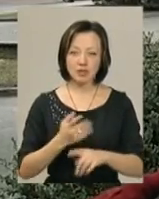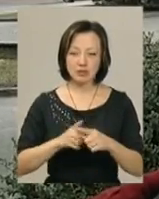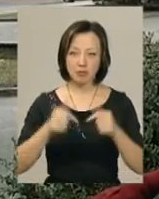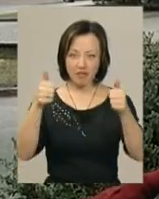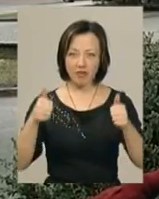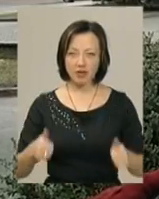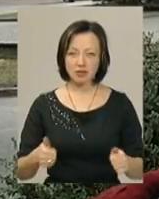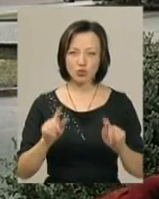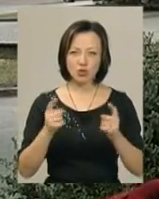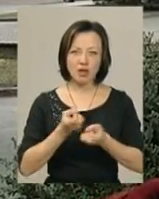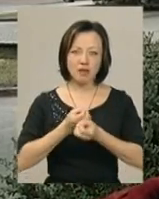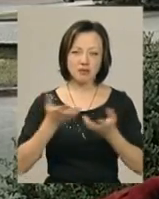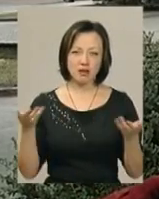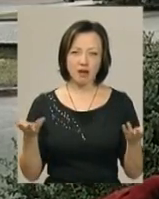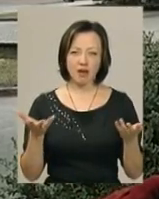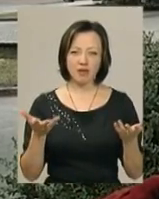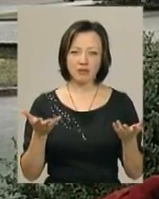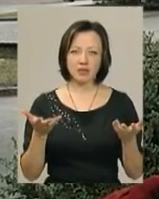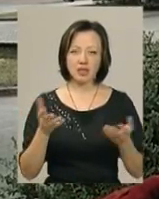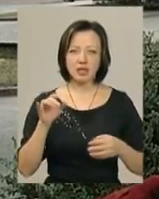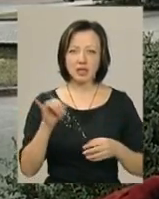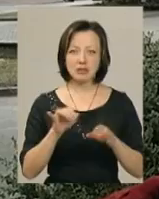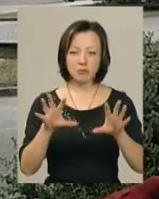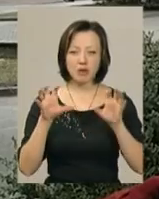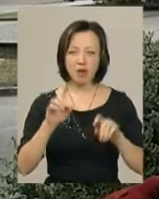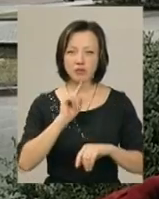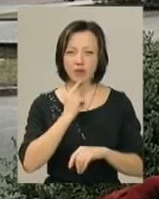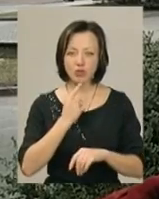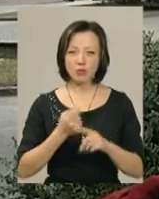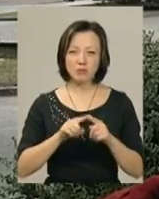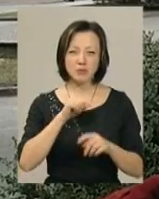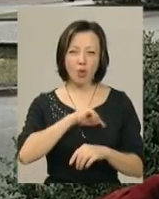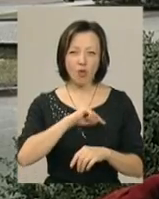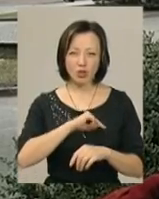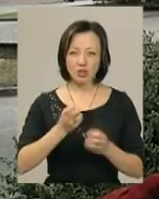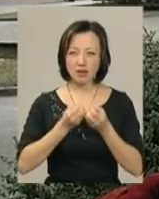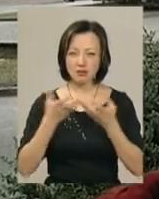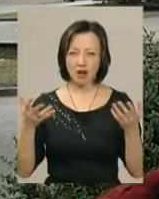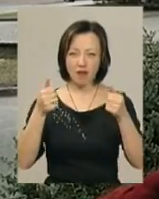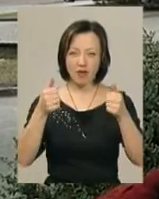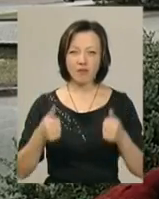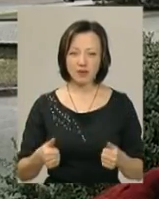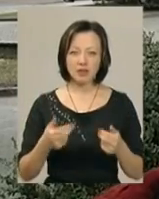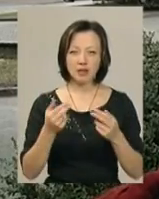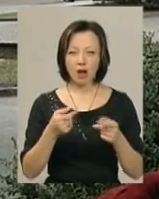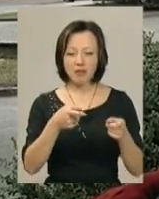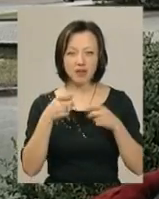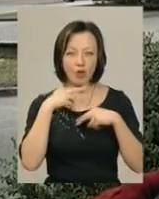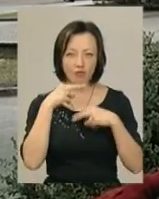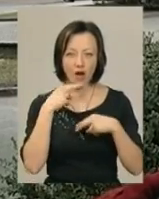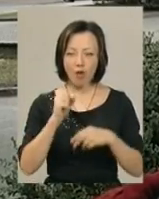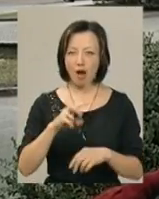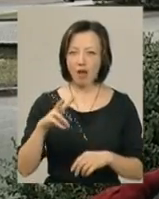вивісками. Дуже яскраві і ти їх сприймаєш дуже важко, тому що психологічна яскрава вивіска, так, вона привертає твою